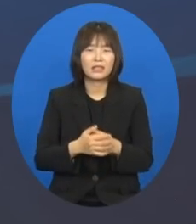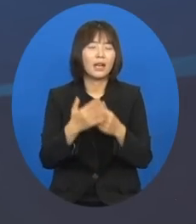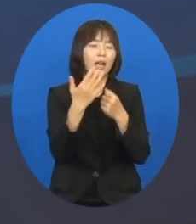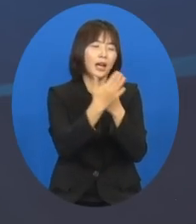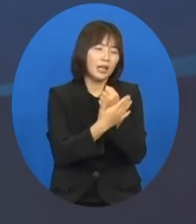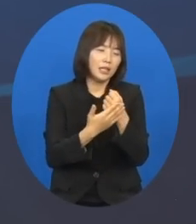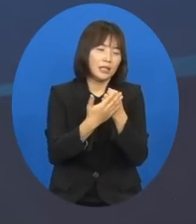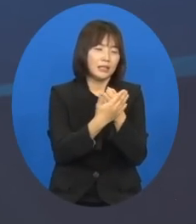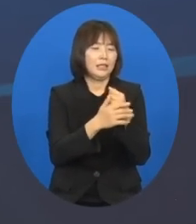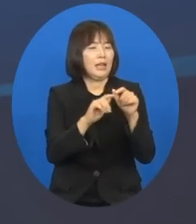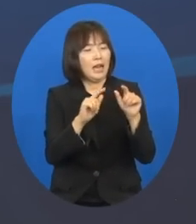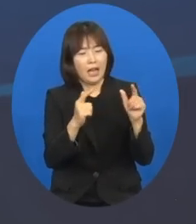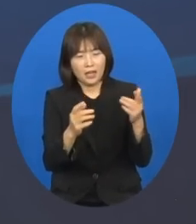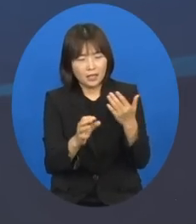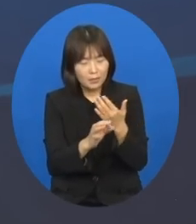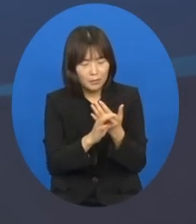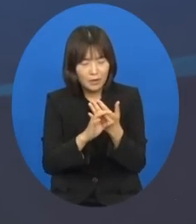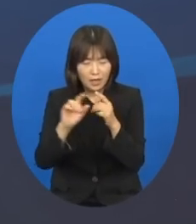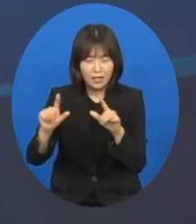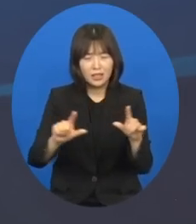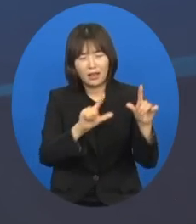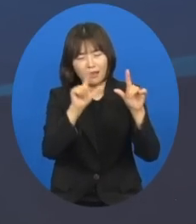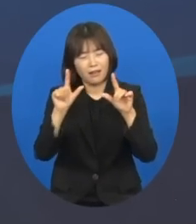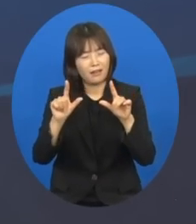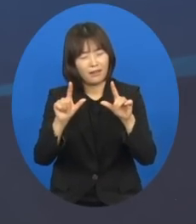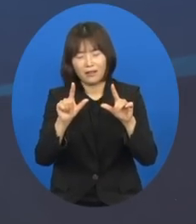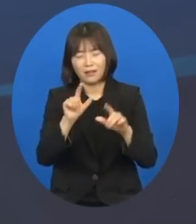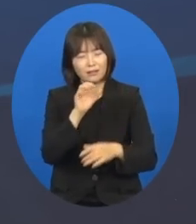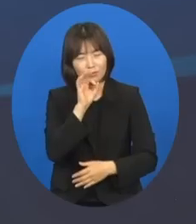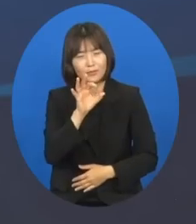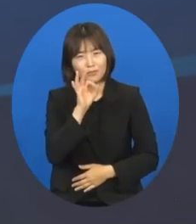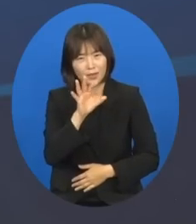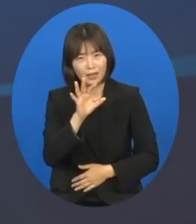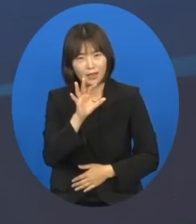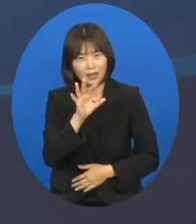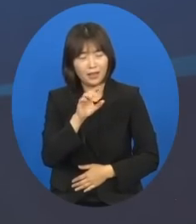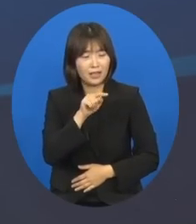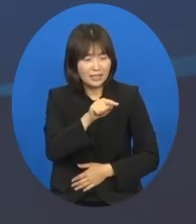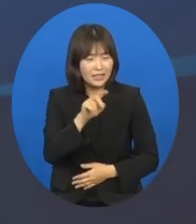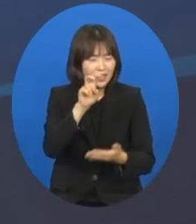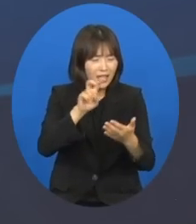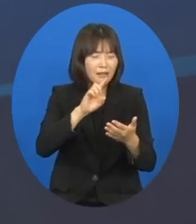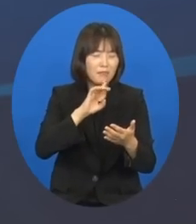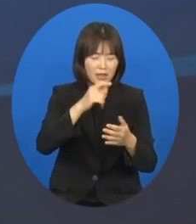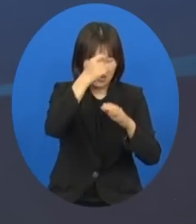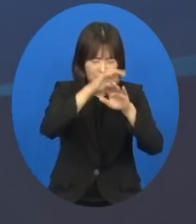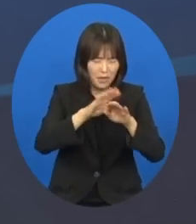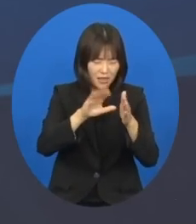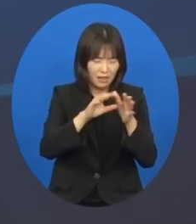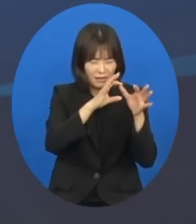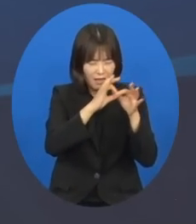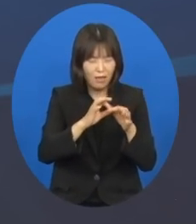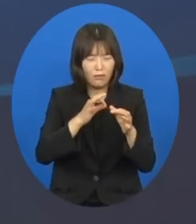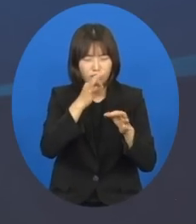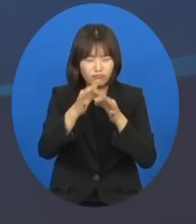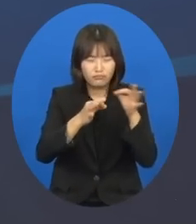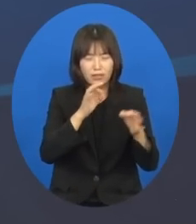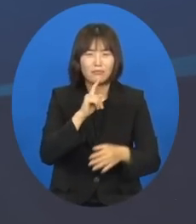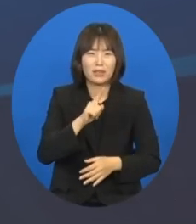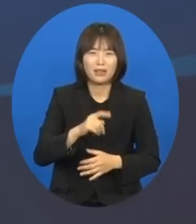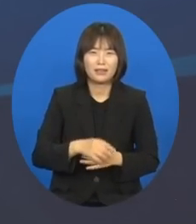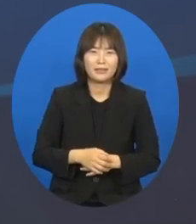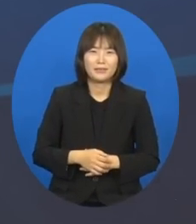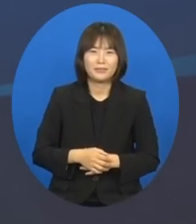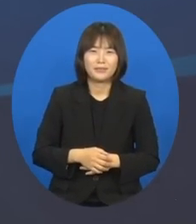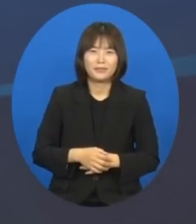은혜 아니면 살아갈 수가 이것만 예배 시간마다 부른다는 거예요 제가 탁 치면서